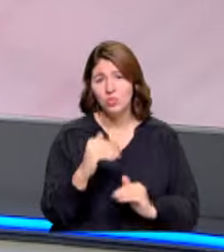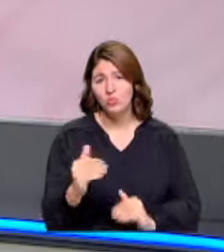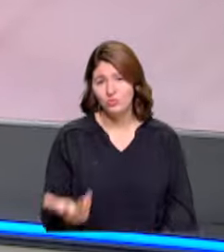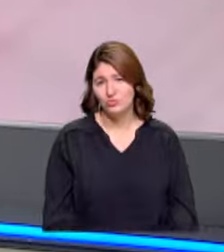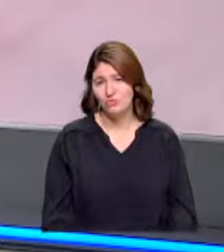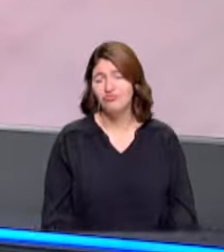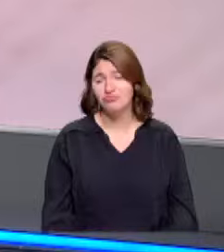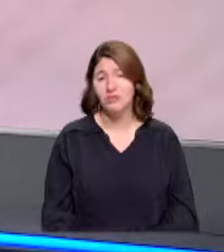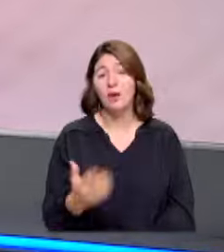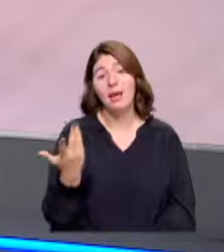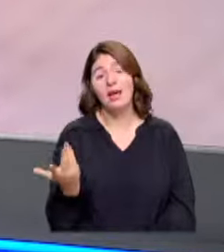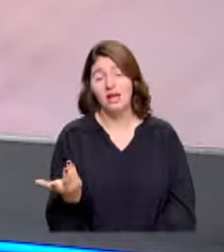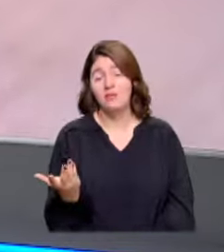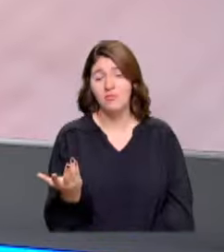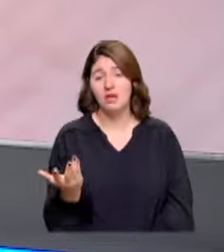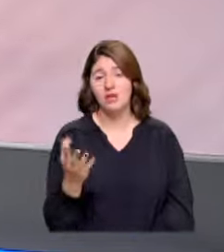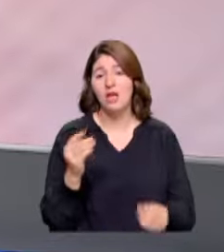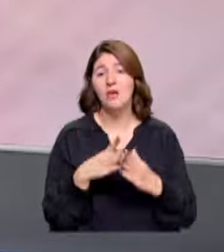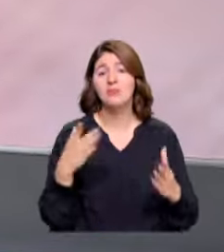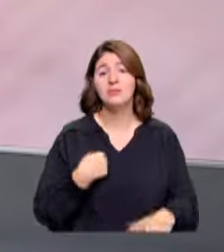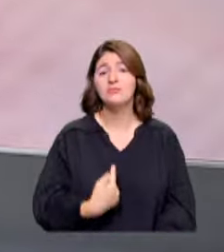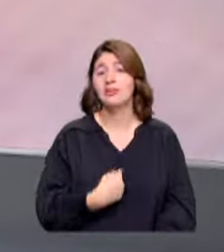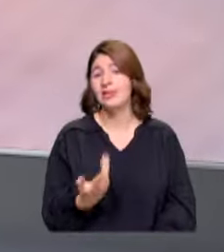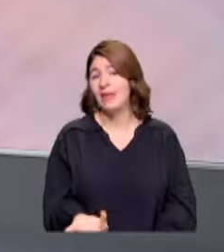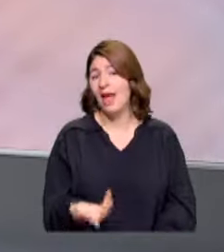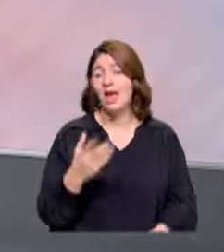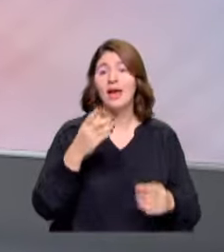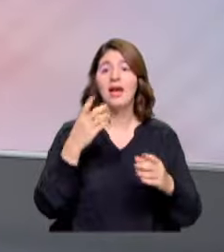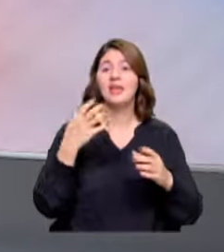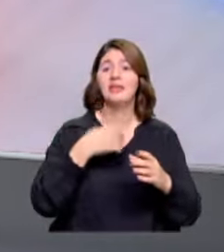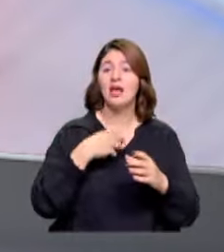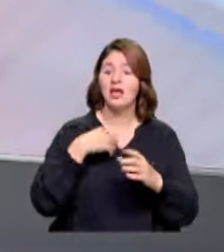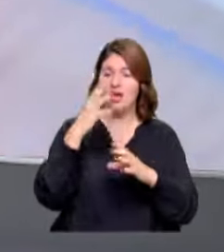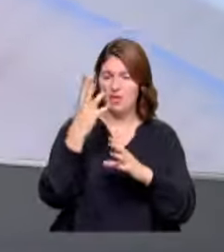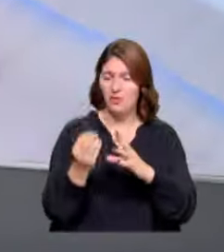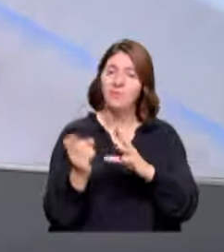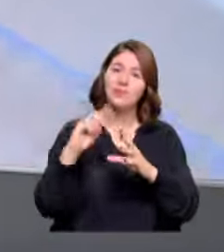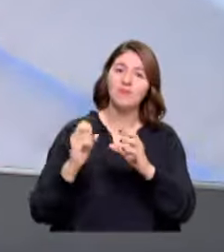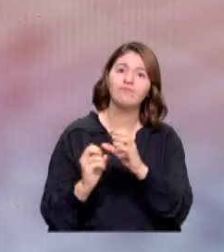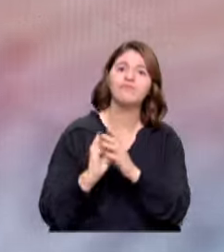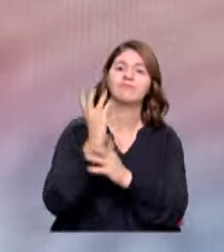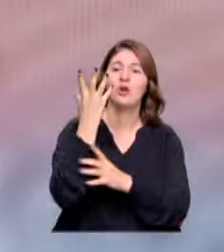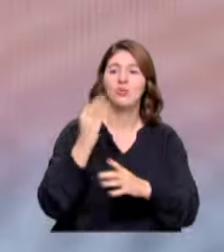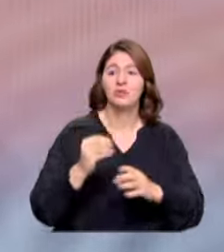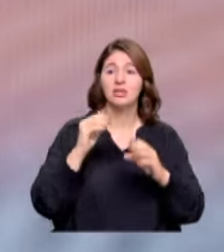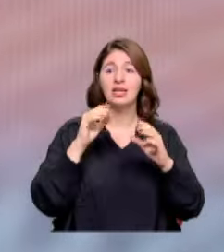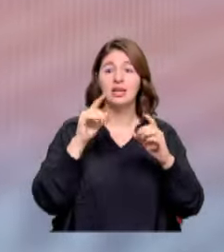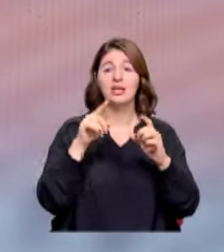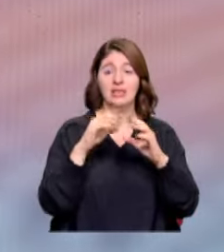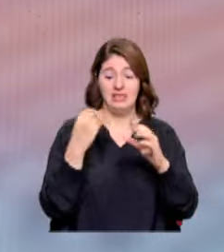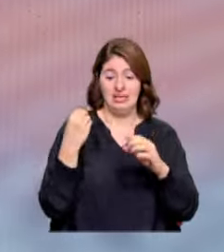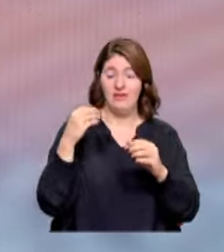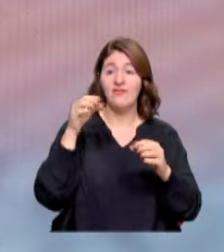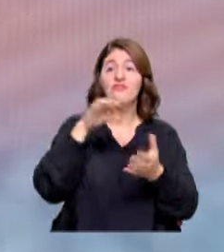toplumuz. Ama elbette ki en büyük temennimiz küllerinden doğması. Dört bir yanda orman yangınları yeniden yeşermek için